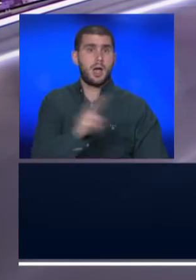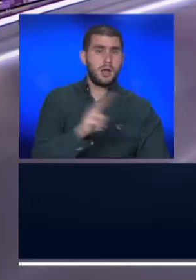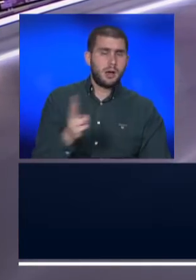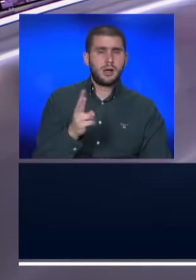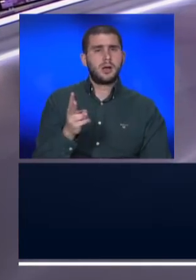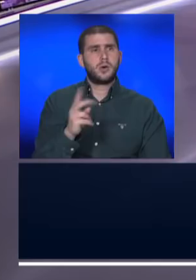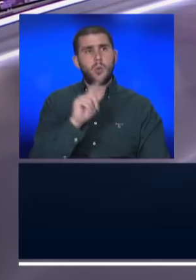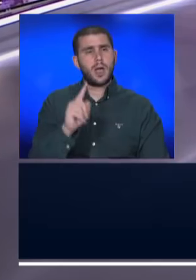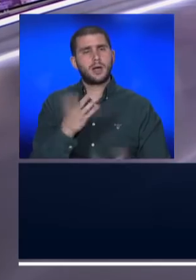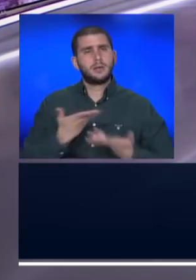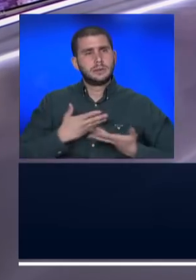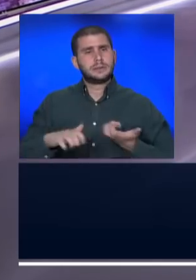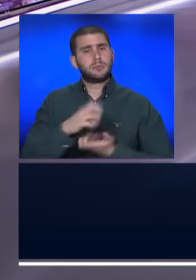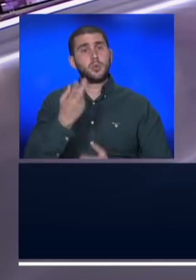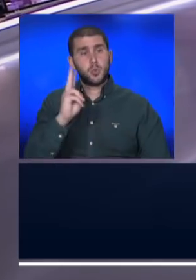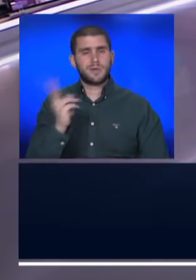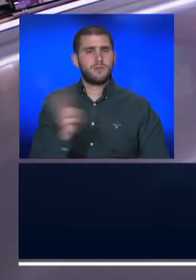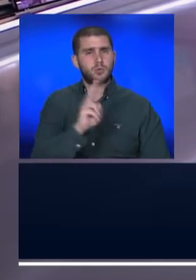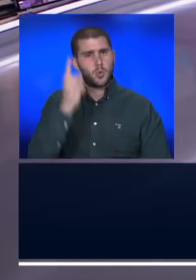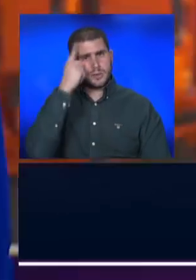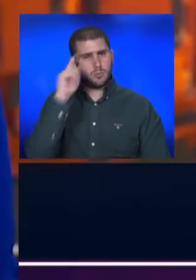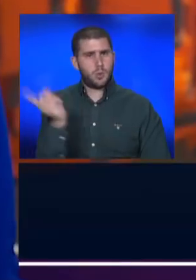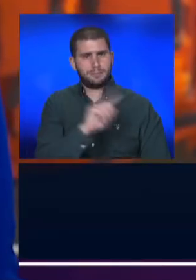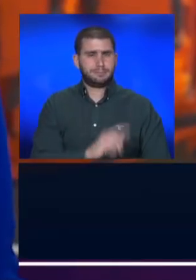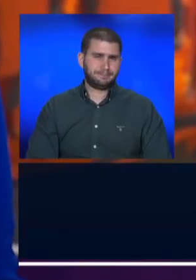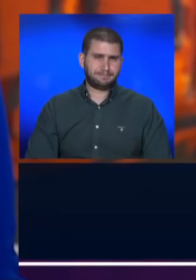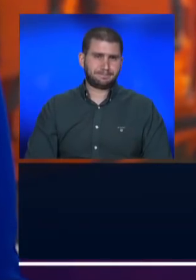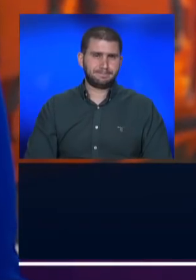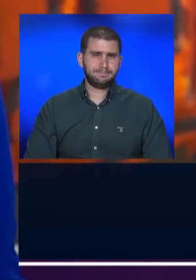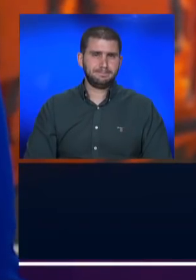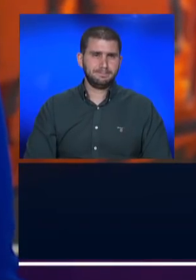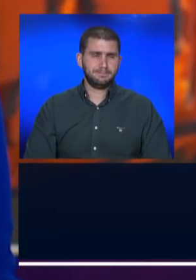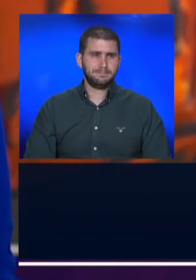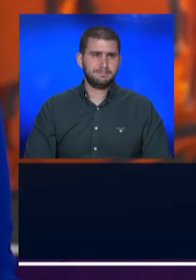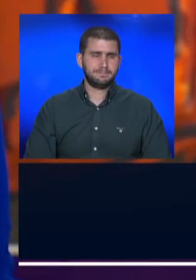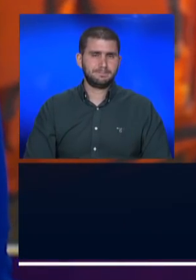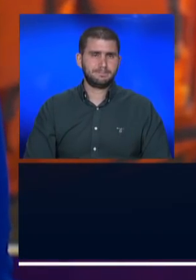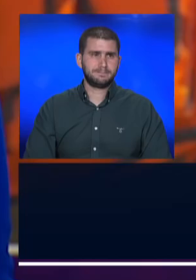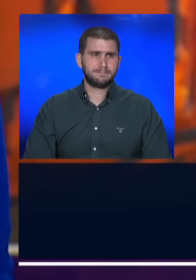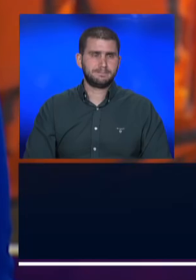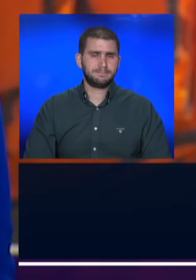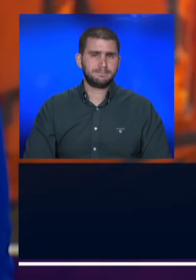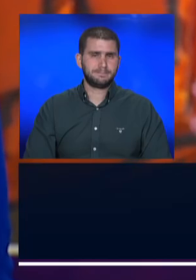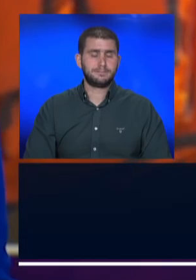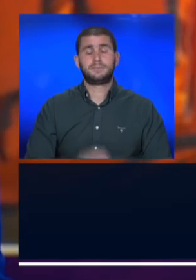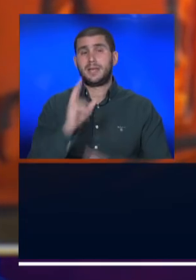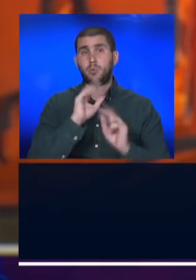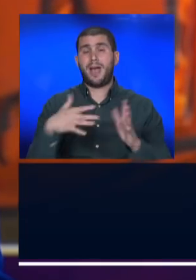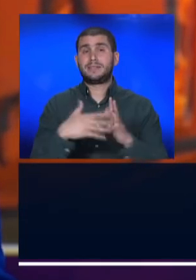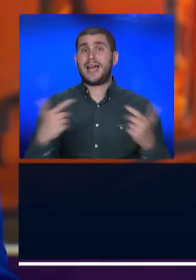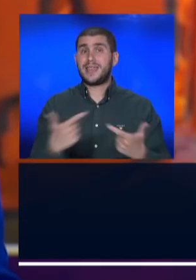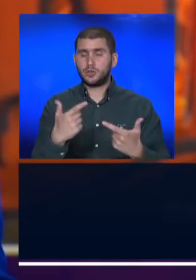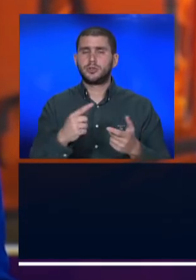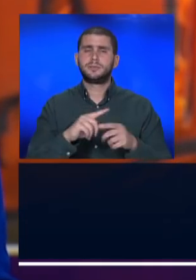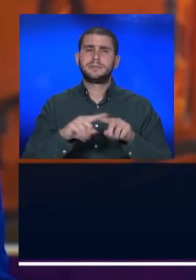יותר, ושני הצדדים יודעים את זה. תראי, מיכל, הדיבור הזה על הפסקת אש בעצם מסמן לנו את שני השעונים